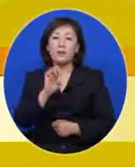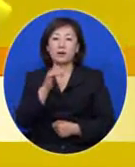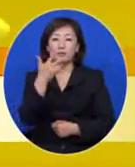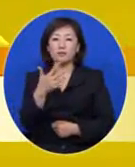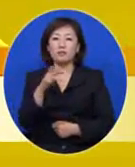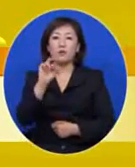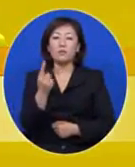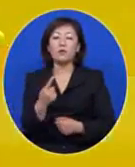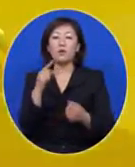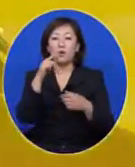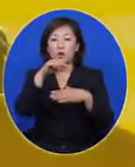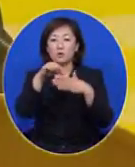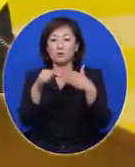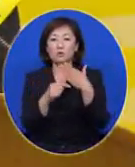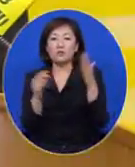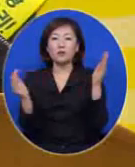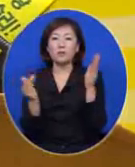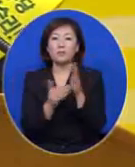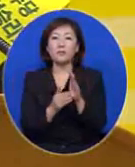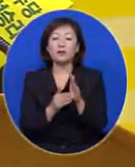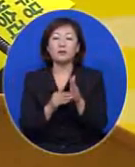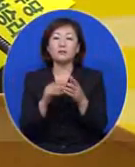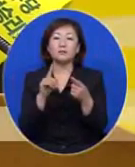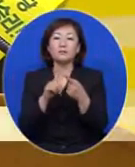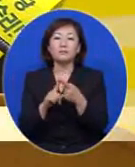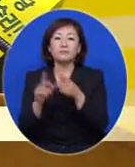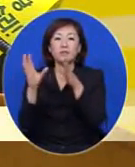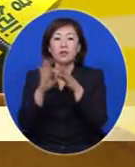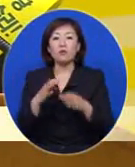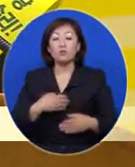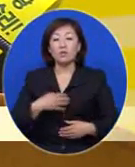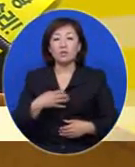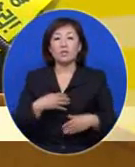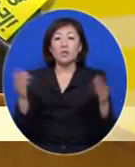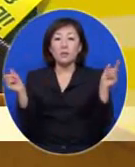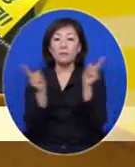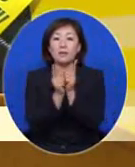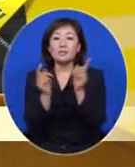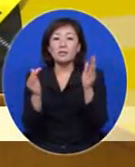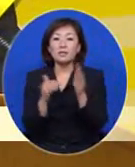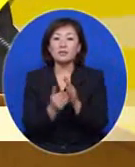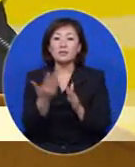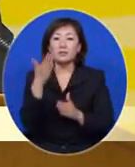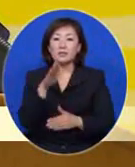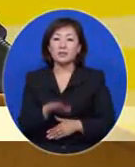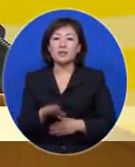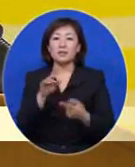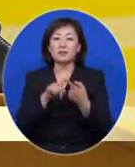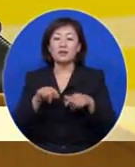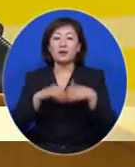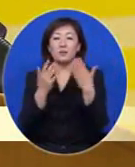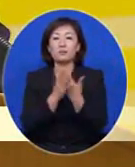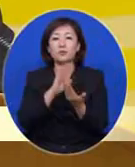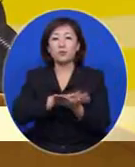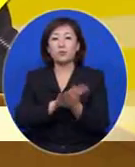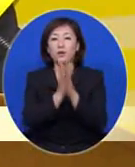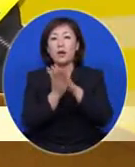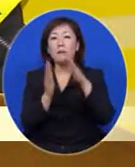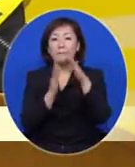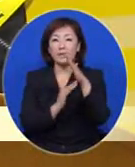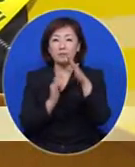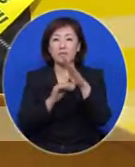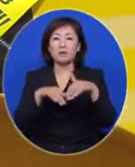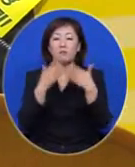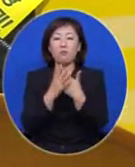순을 기록했습니다. 총선 패배로 위기를 맞았는데 소위 이박 연대라는 밀실 담합